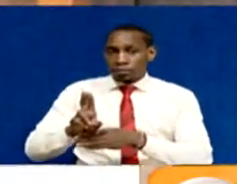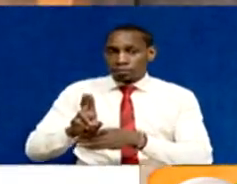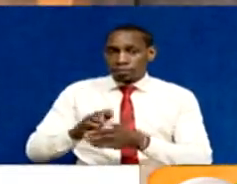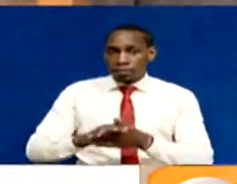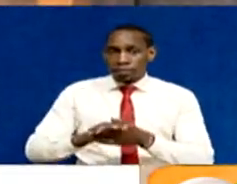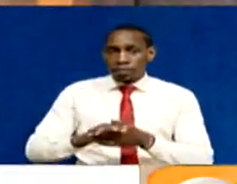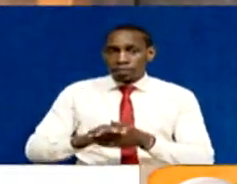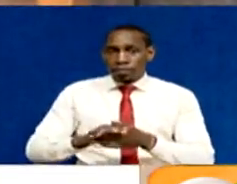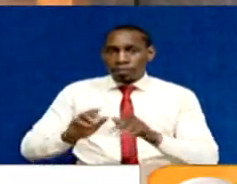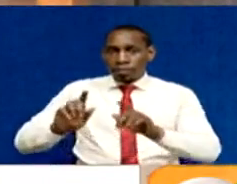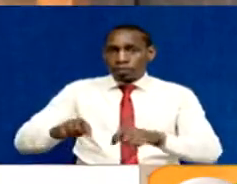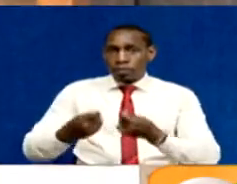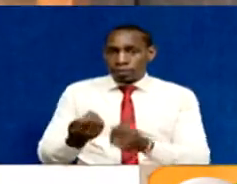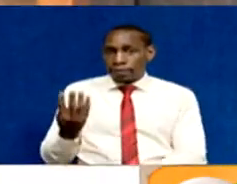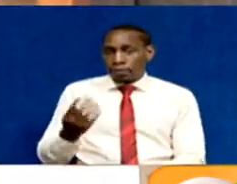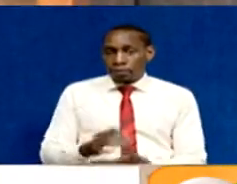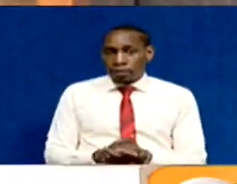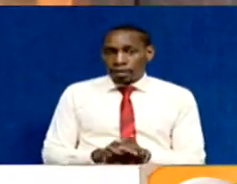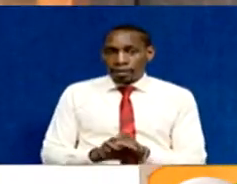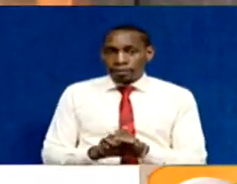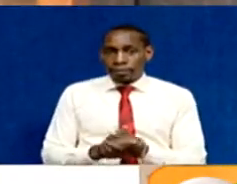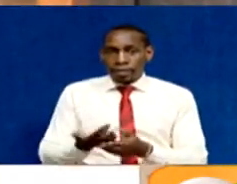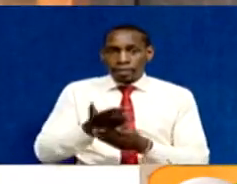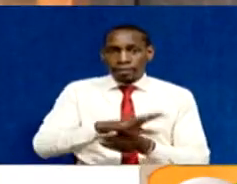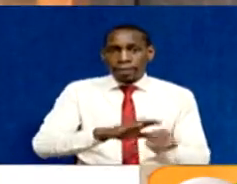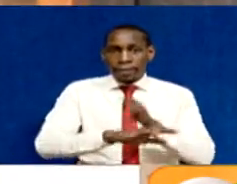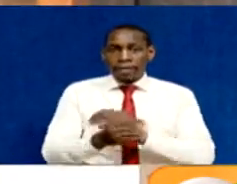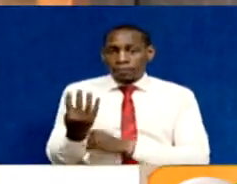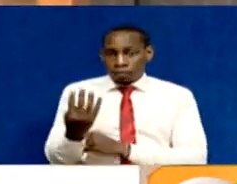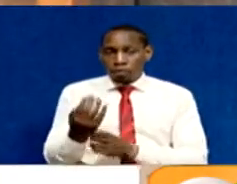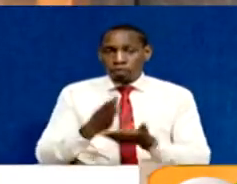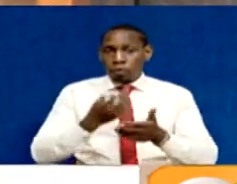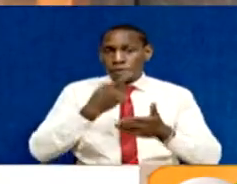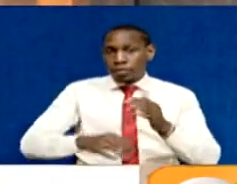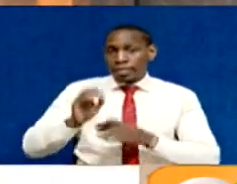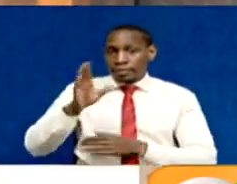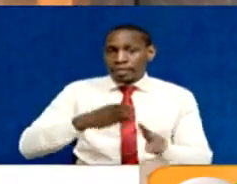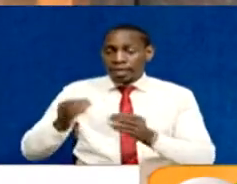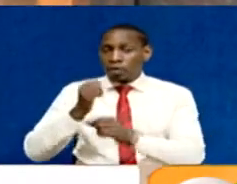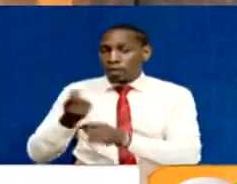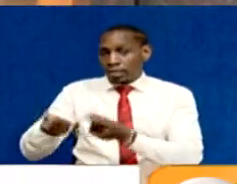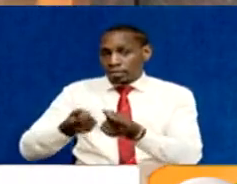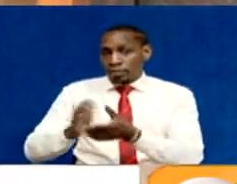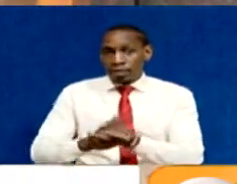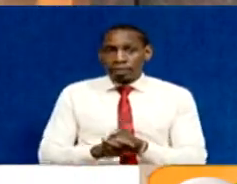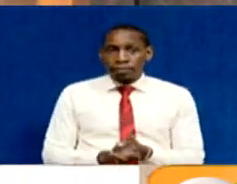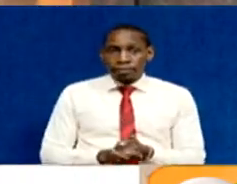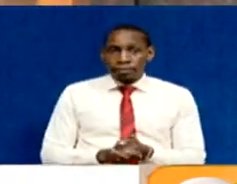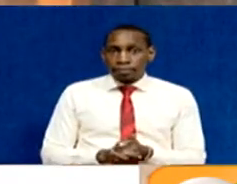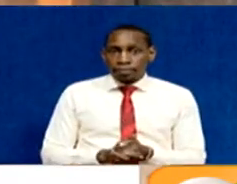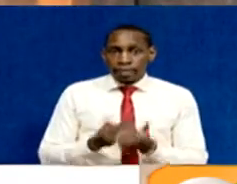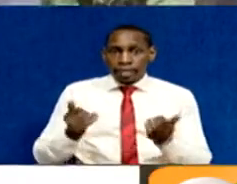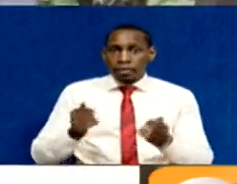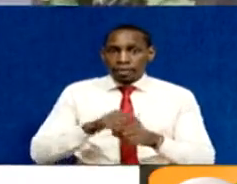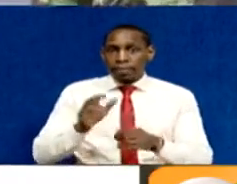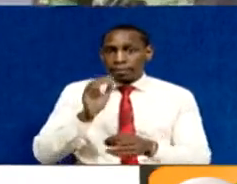pampers ine, na hiyo kununua pampers ni pesa tena. Naenda kibarua, saa zingine nikikosa hawezi